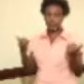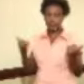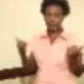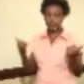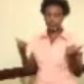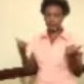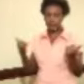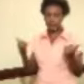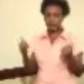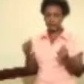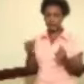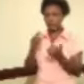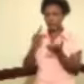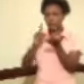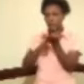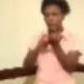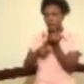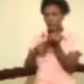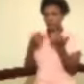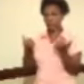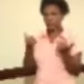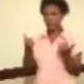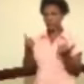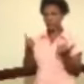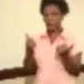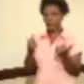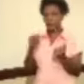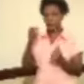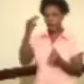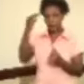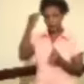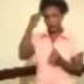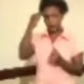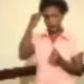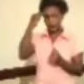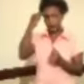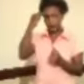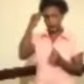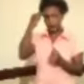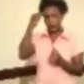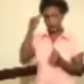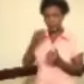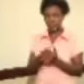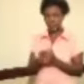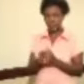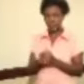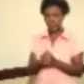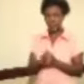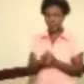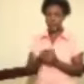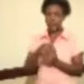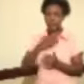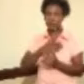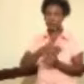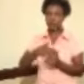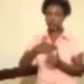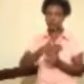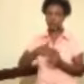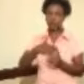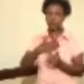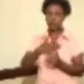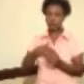ce n'est pas moi. Vos. Non. Personne s'il vous plaît, dans mon 30 secondes à madame Maniga pour répondre. Répondez, madame Maniga. Répondez.